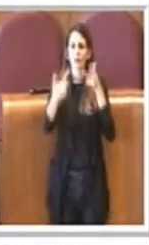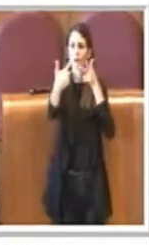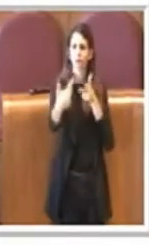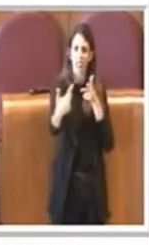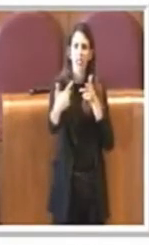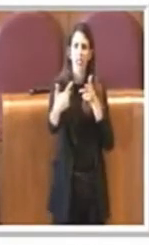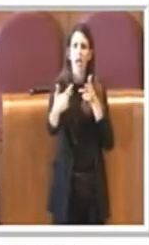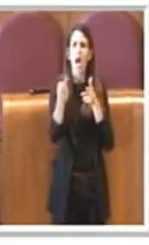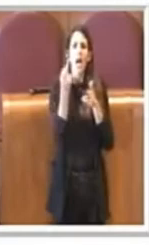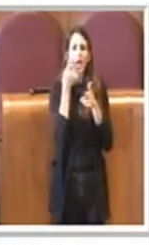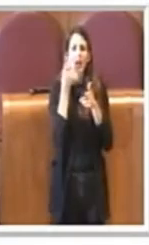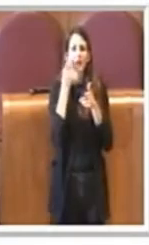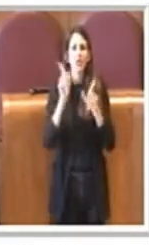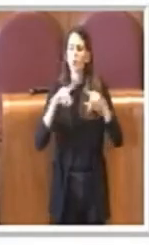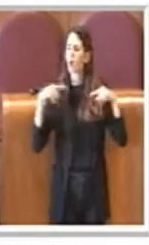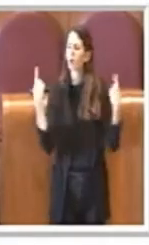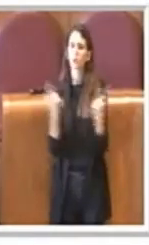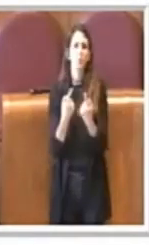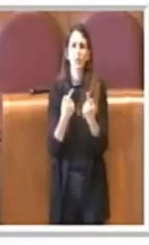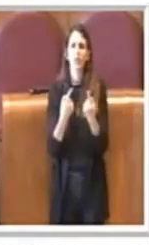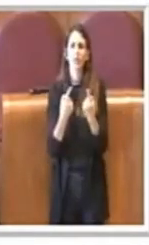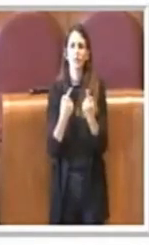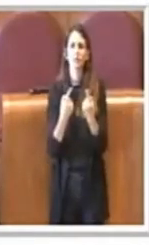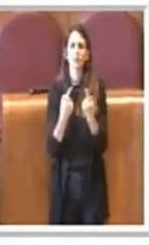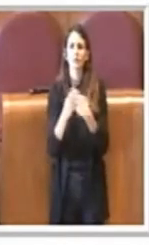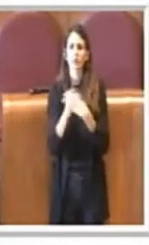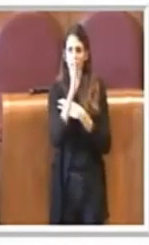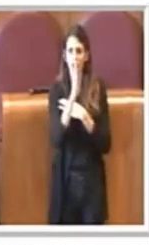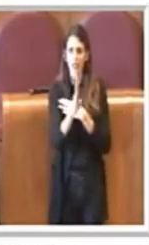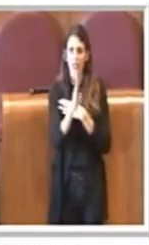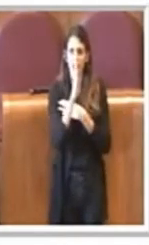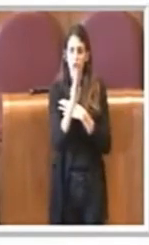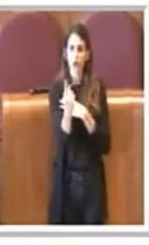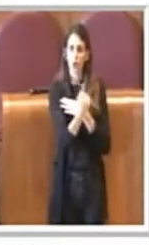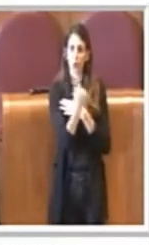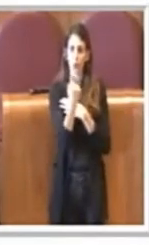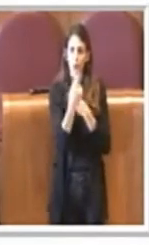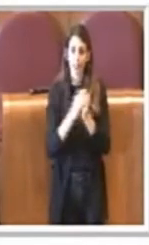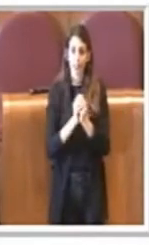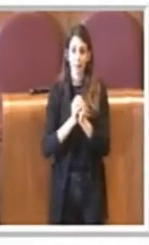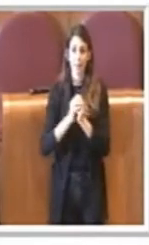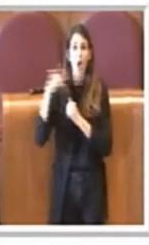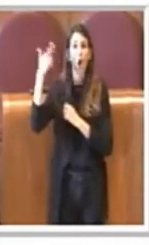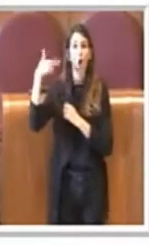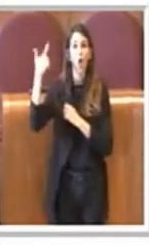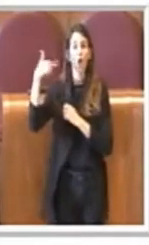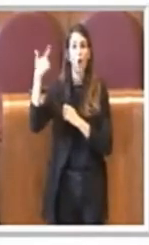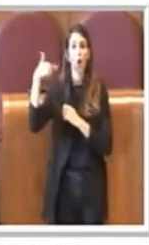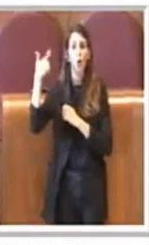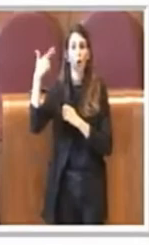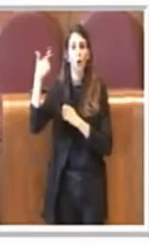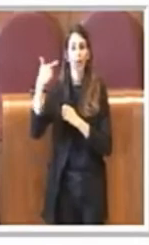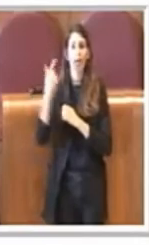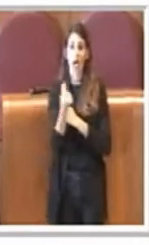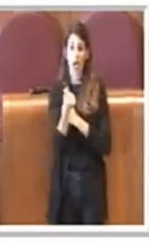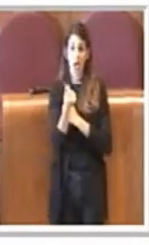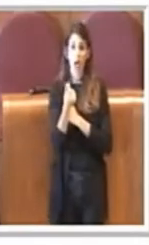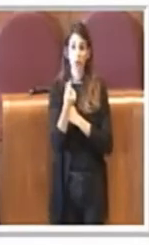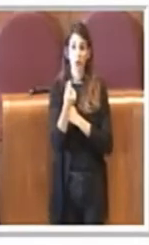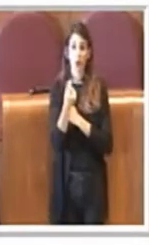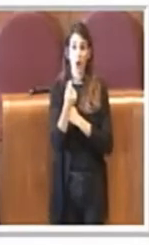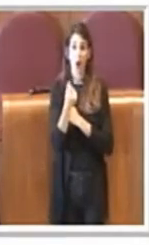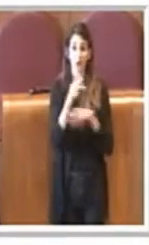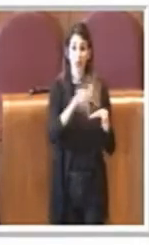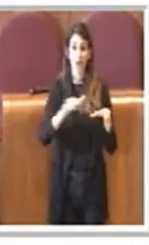stanno andando nella stessa direzione. Addirittura Londra ha aumentato le tariffe della congestion charge. Chiaramente sono altri